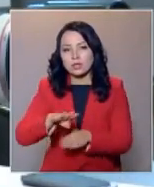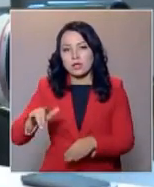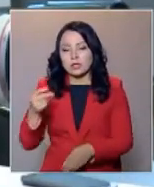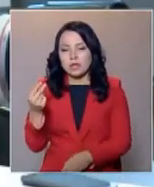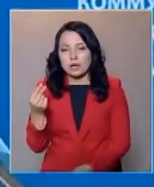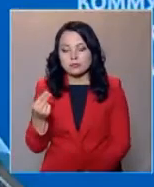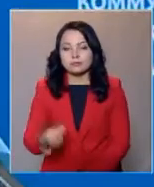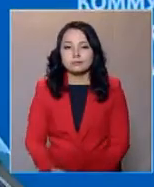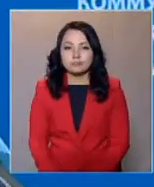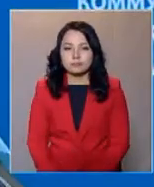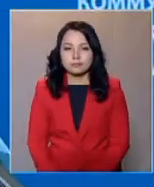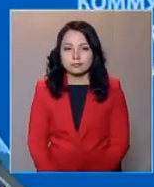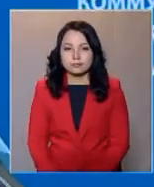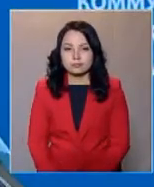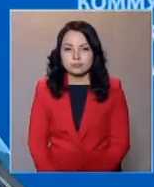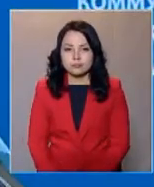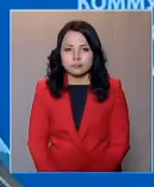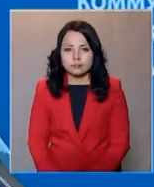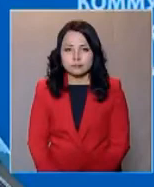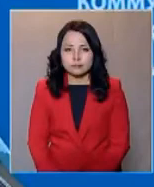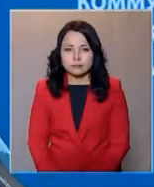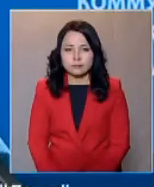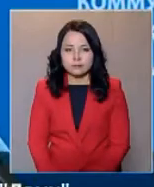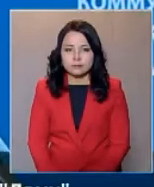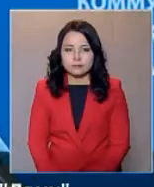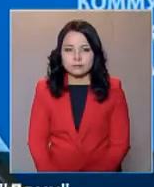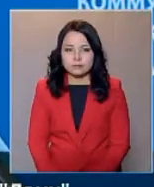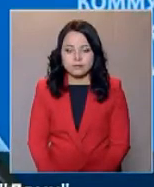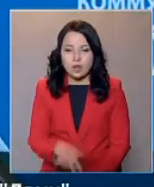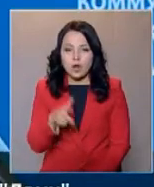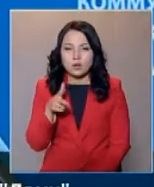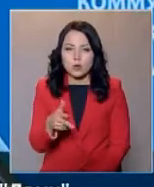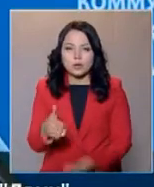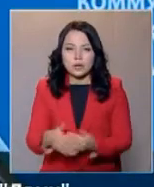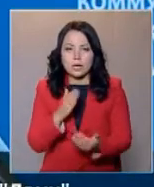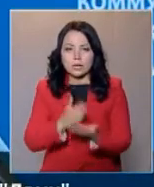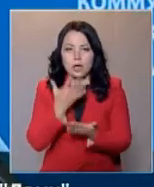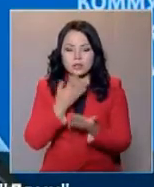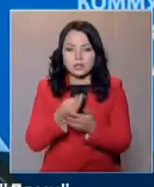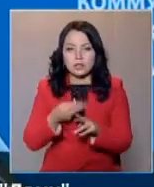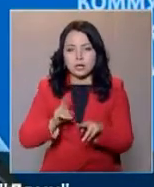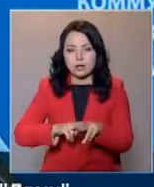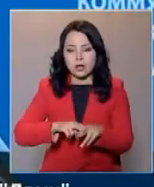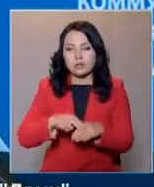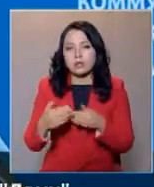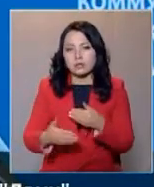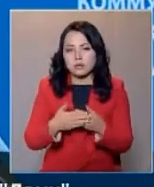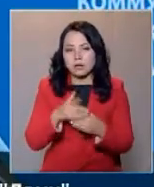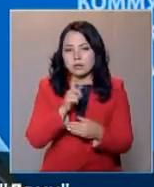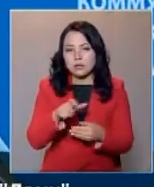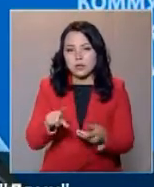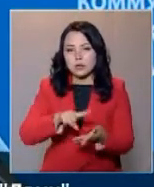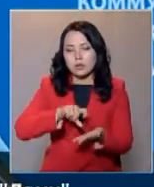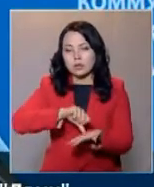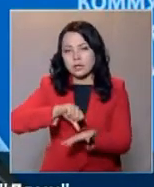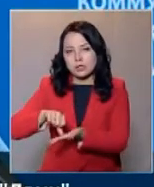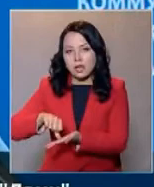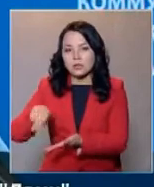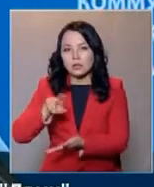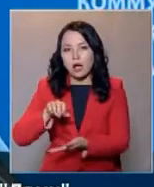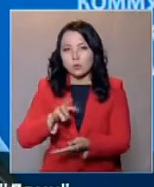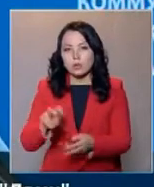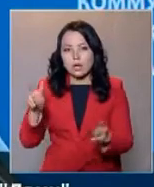тенге. Планируется, что более 1300 заемщиков будут участвовать именно в рамках программы денег Азиатского банка